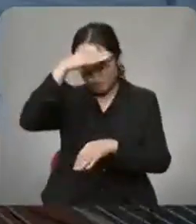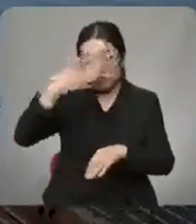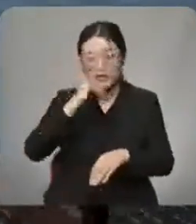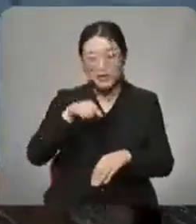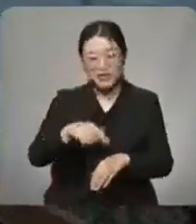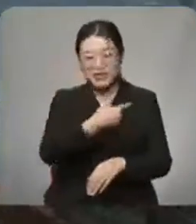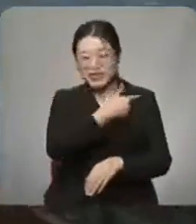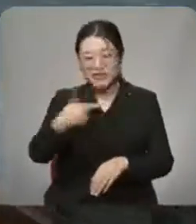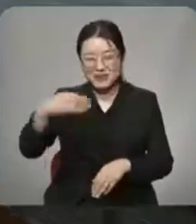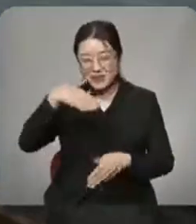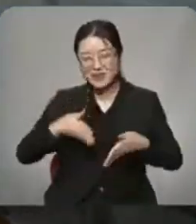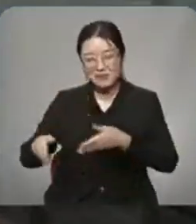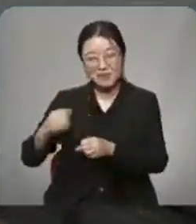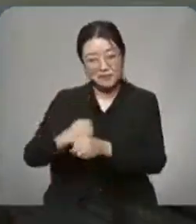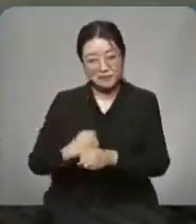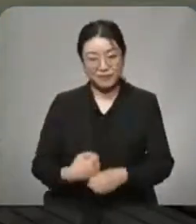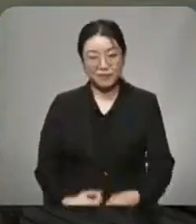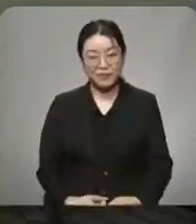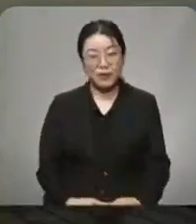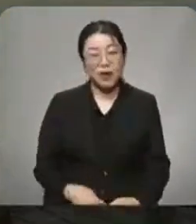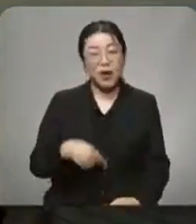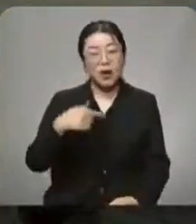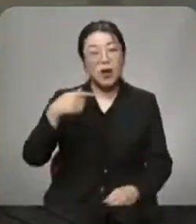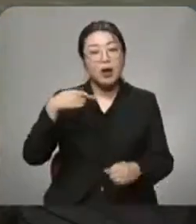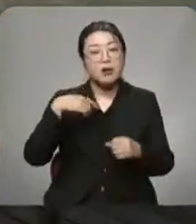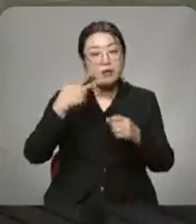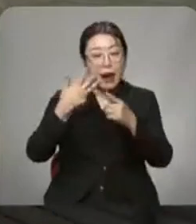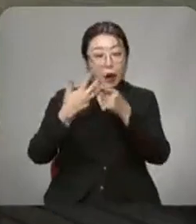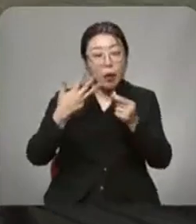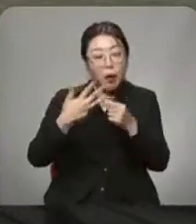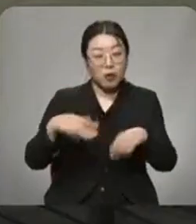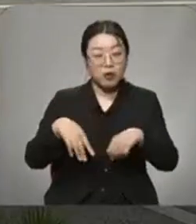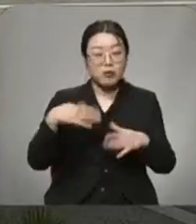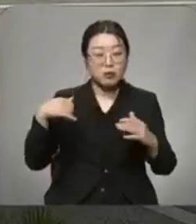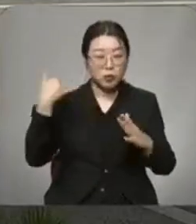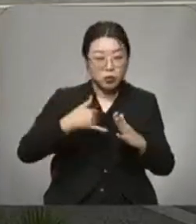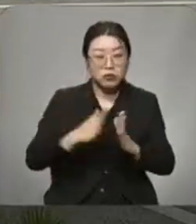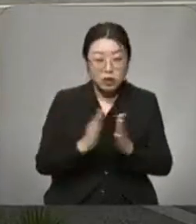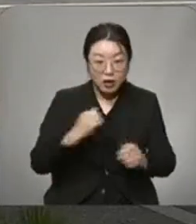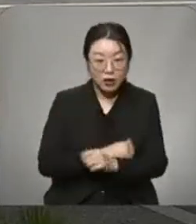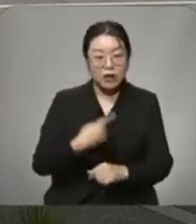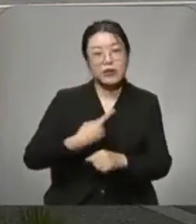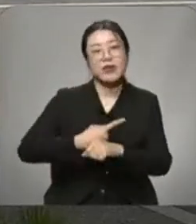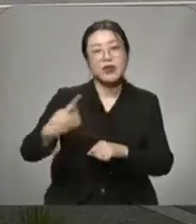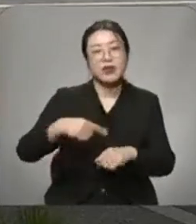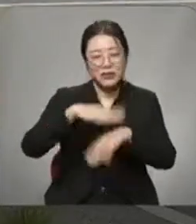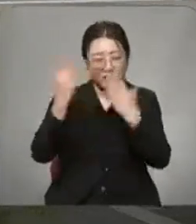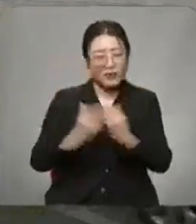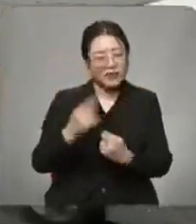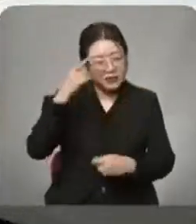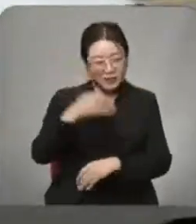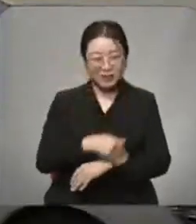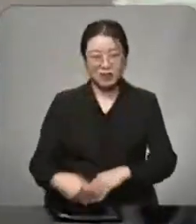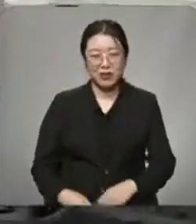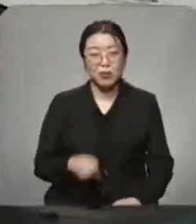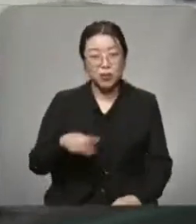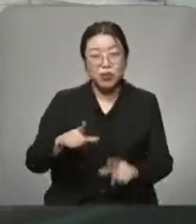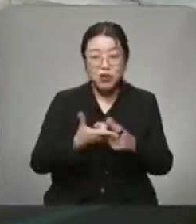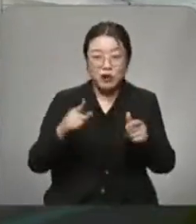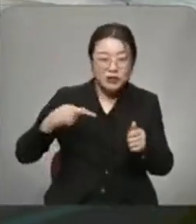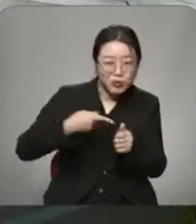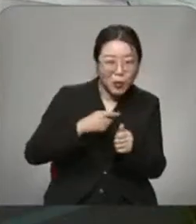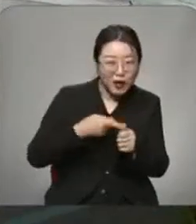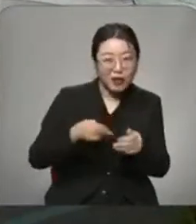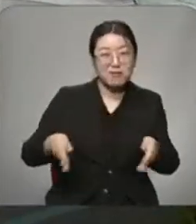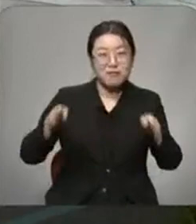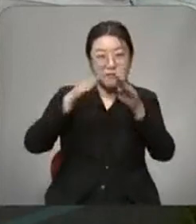스카이워크가 만들어집니다. 다음 달 중 착공해 내년 상반기 준공을 목표하고 있습니다. 또 다양한 조각상을 감상할